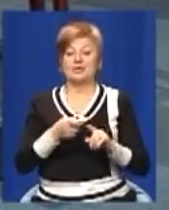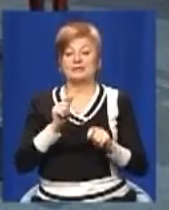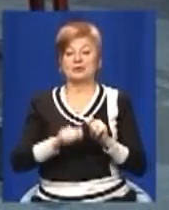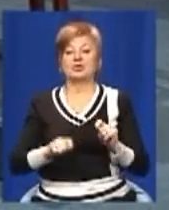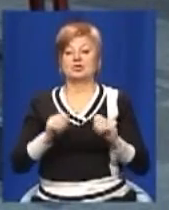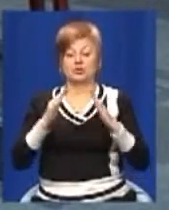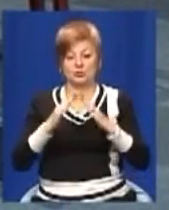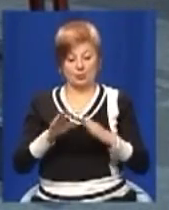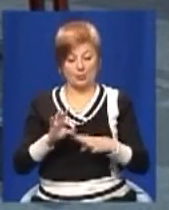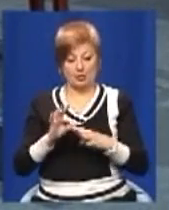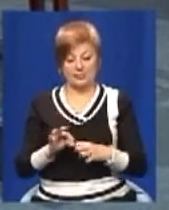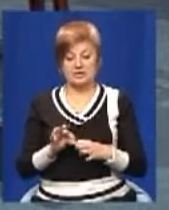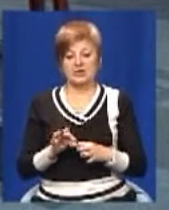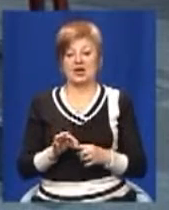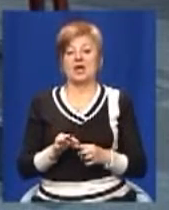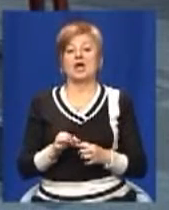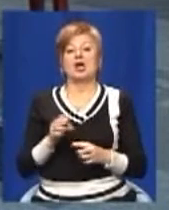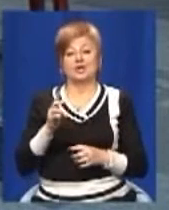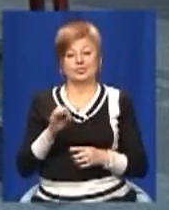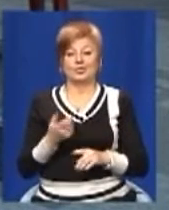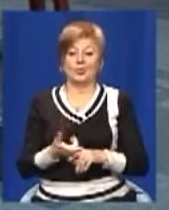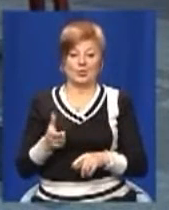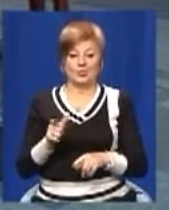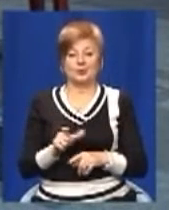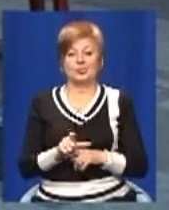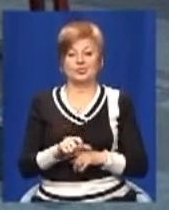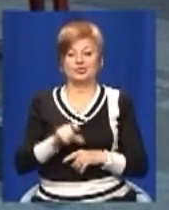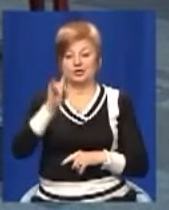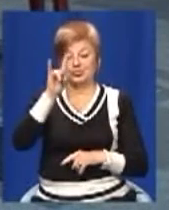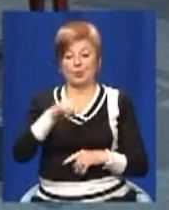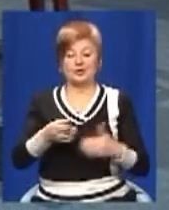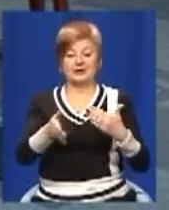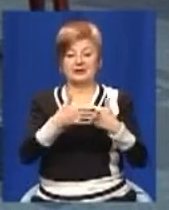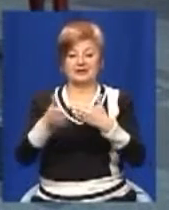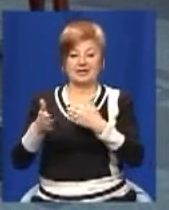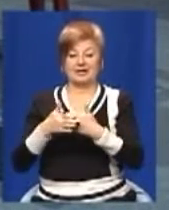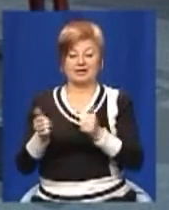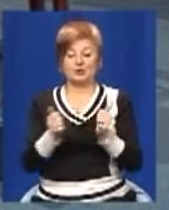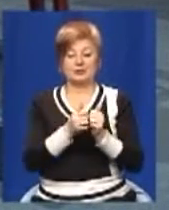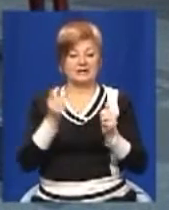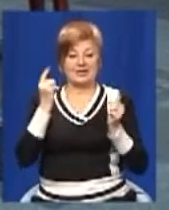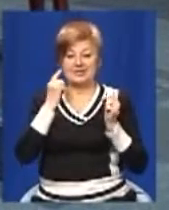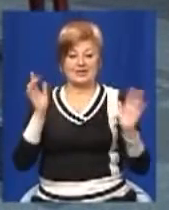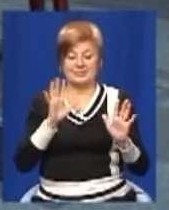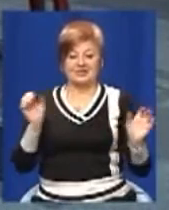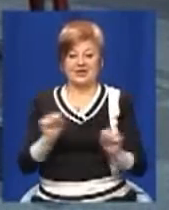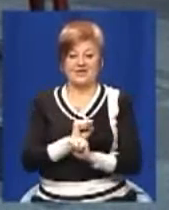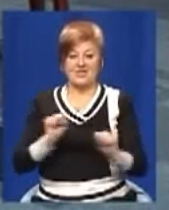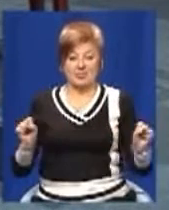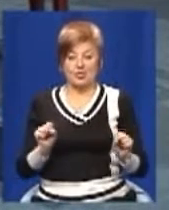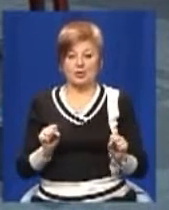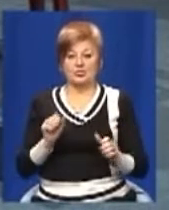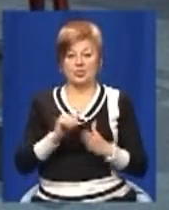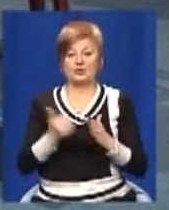експеримент провести вдома. Але дуже закриваю всі вікна, щоб сусіди не боялися цих вибухів, там, я не знаю, або що,